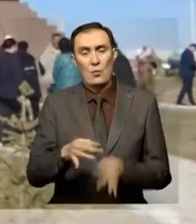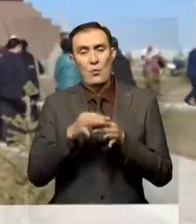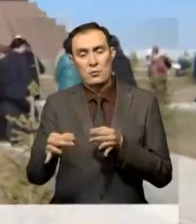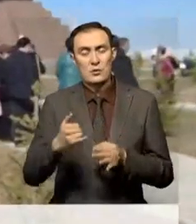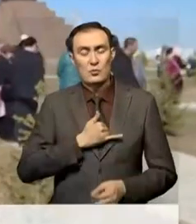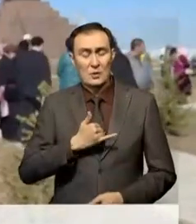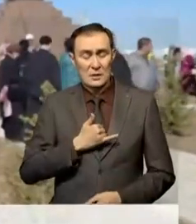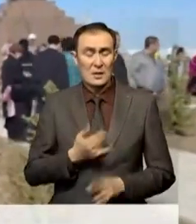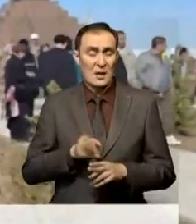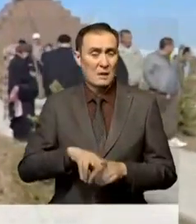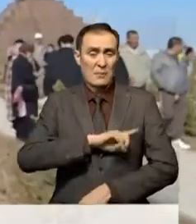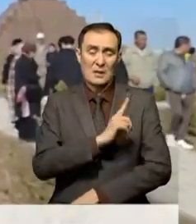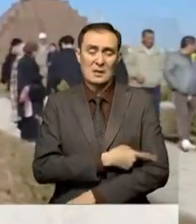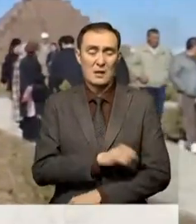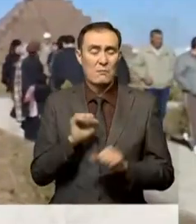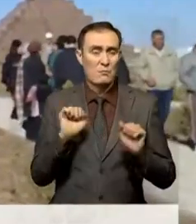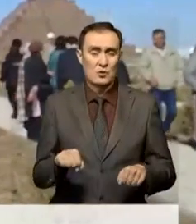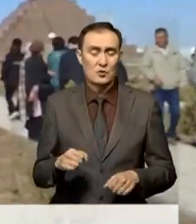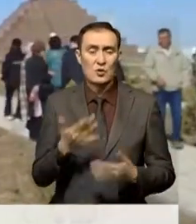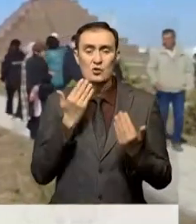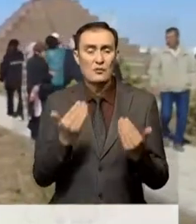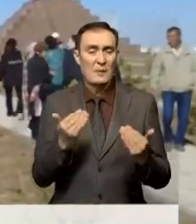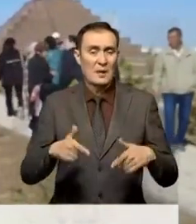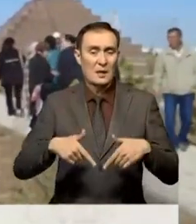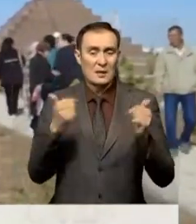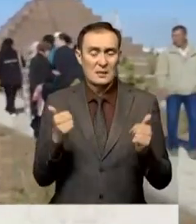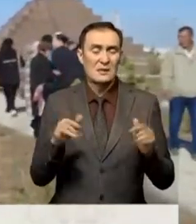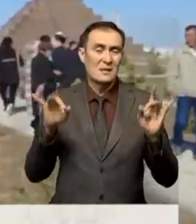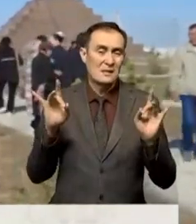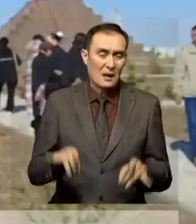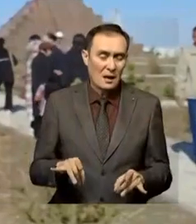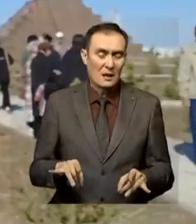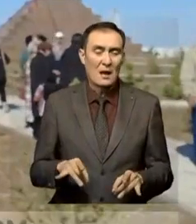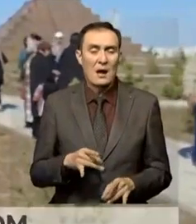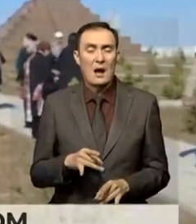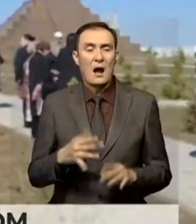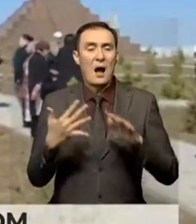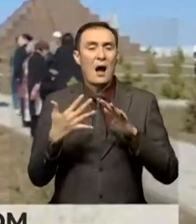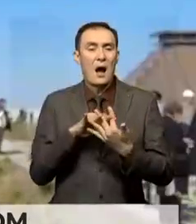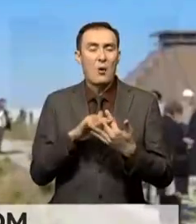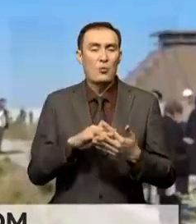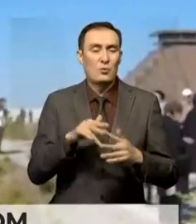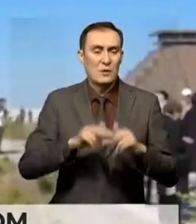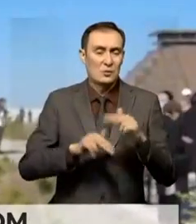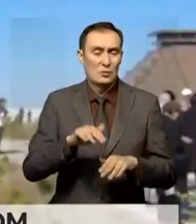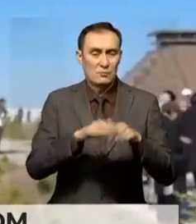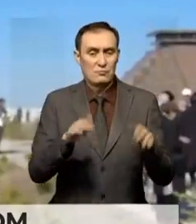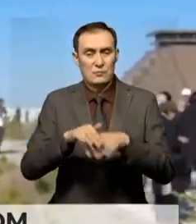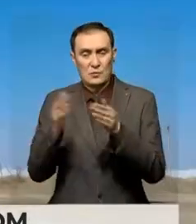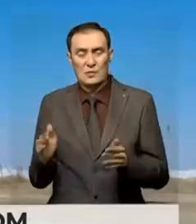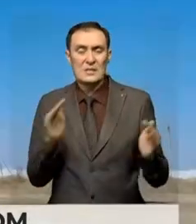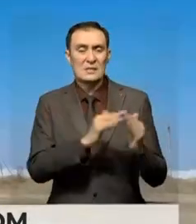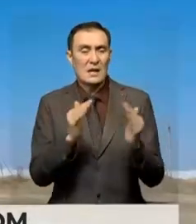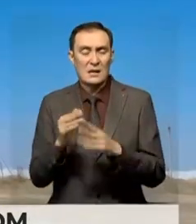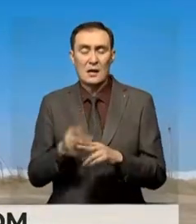нашем регионе это потенциал большой, потому что современная гостиница, современный ресторан, этноаул и интересные здания, которые